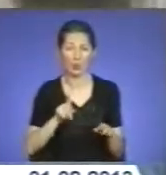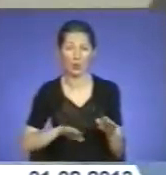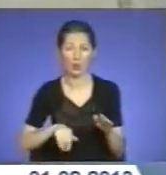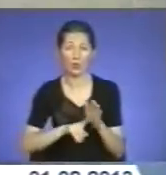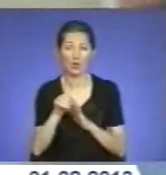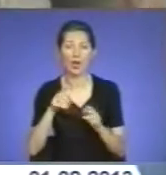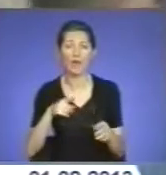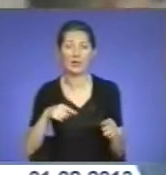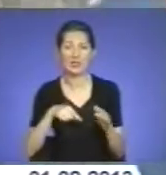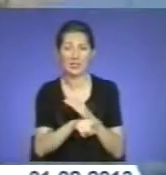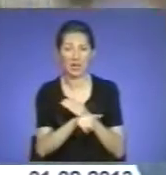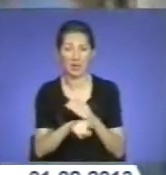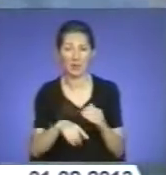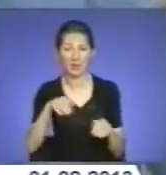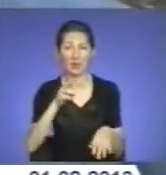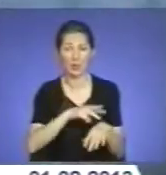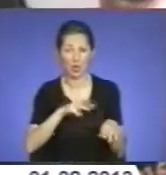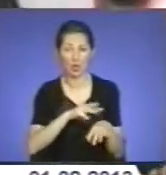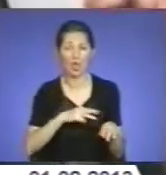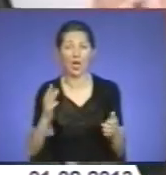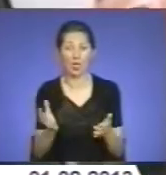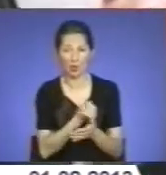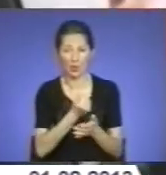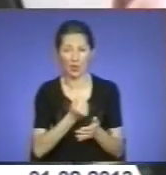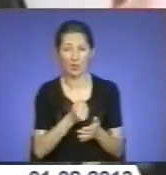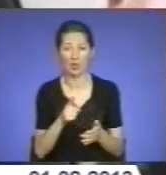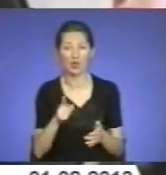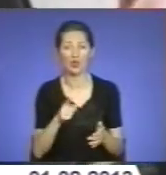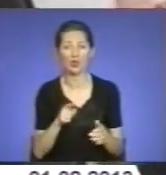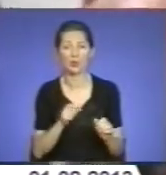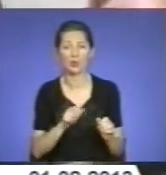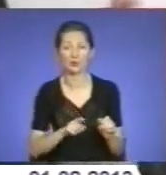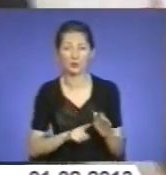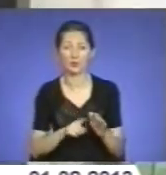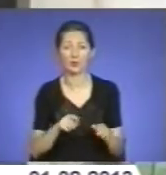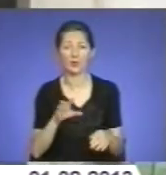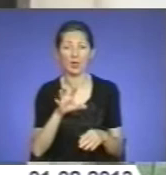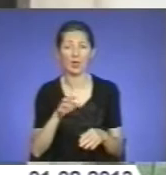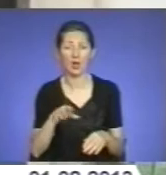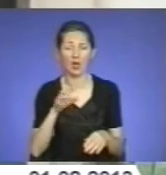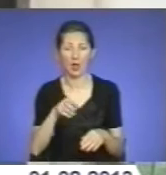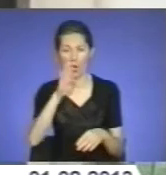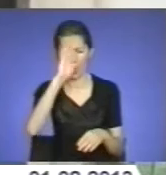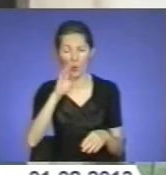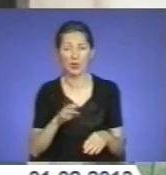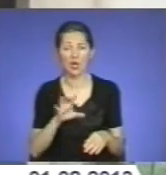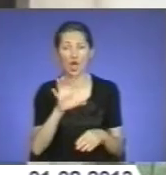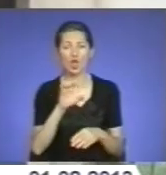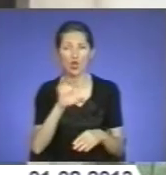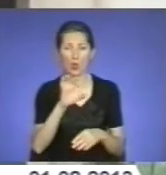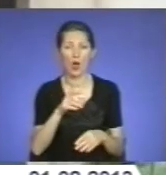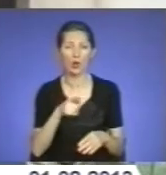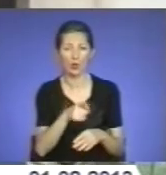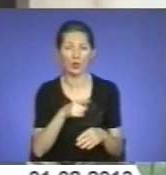втікача. Аби чинити опір, тернополянин нацькував на працівників патрульної служби свого собаку. Після чого собака направилась в нашу